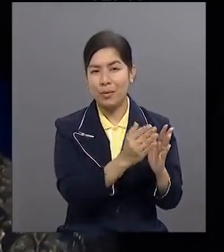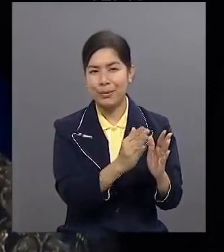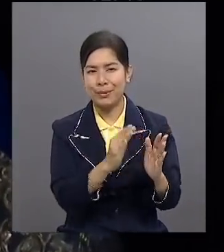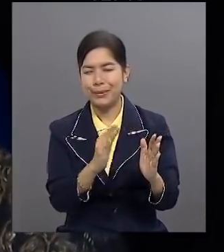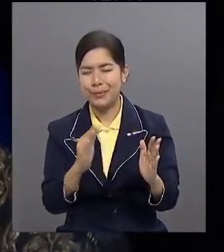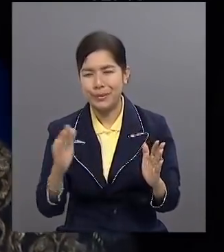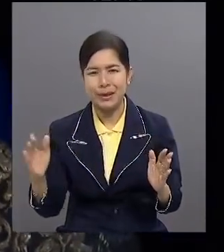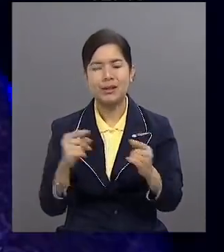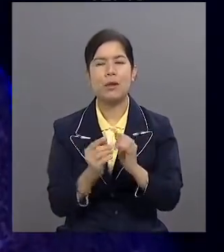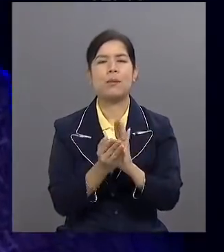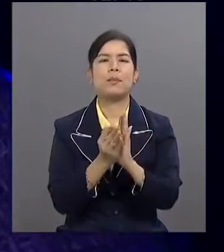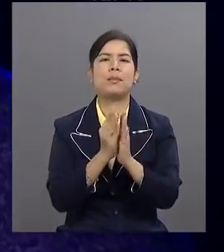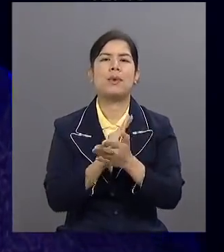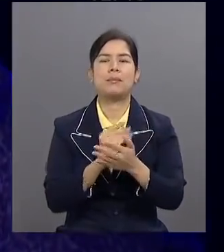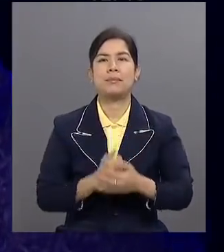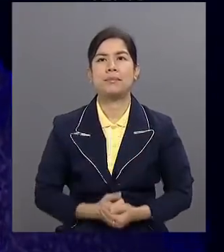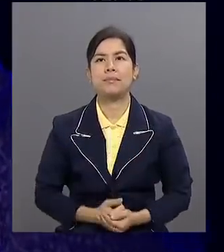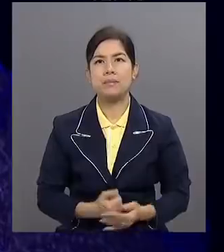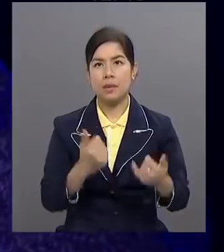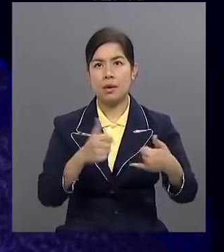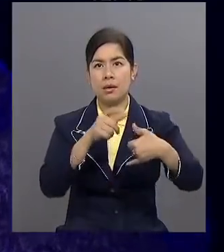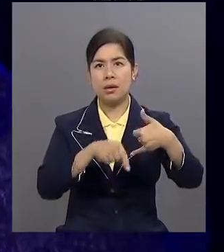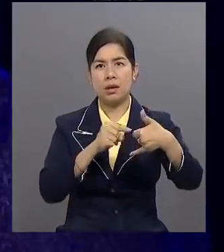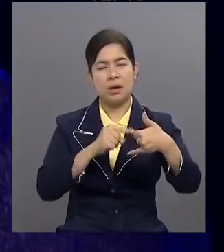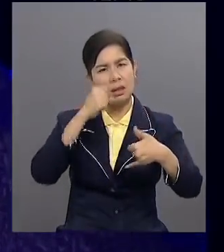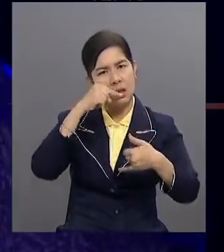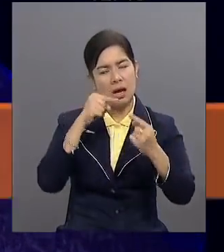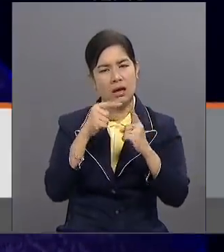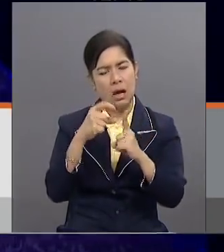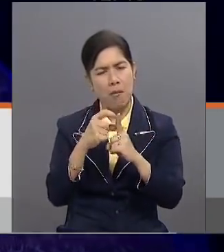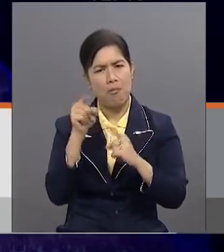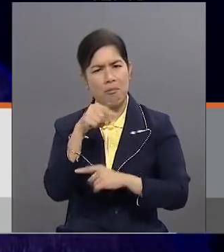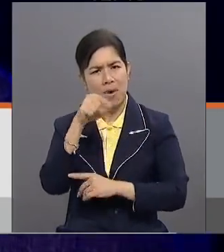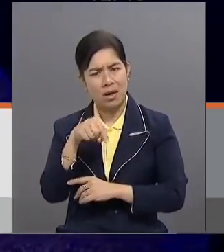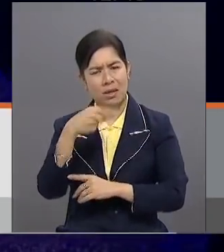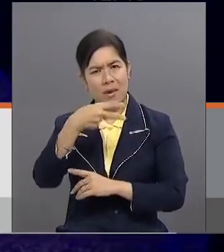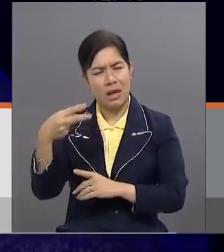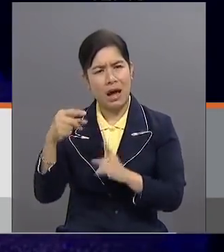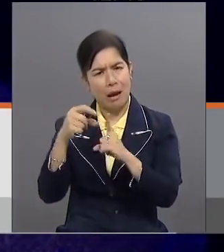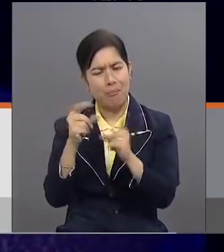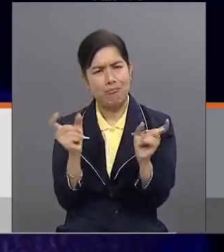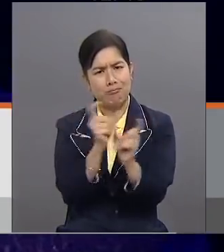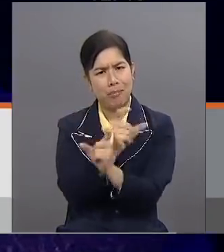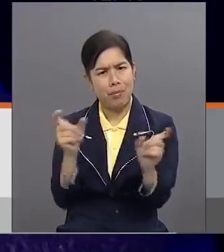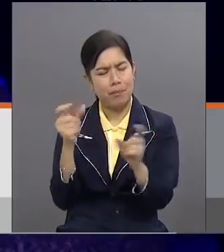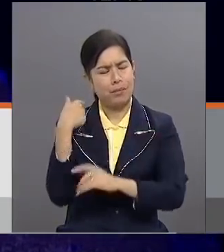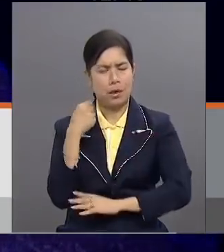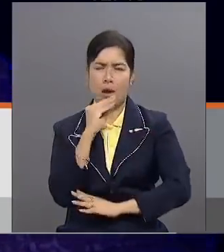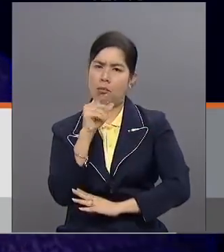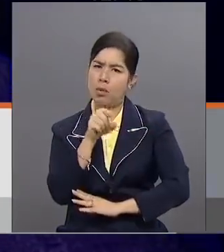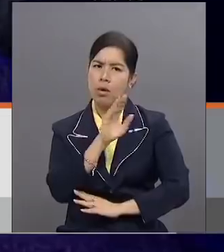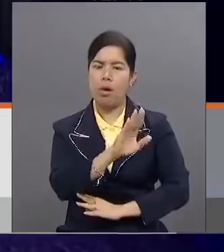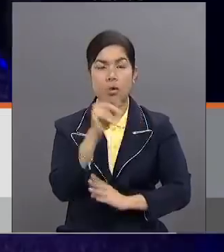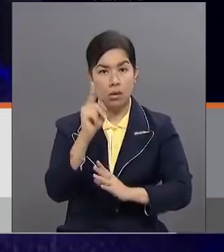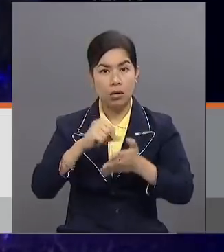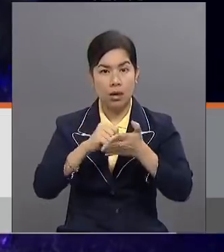ามันก็ไม่ตื่นเต้นละค่ะ บางทีเขาพูดไทยคำฝรั่งคำหนึ่งโดยเฉพาะอย่างยิ่งคำที่แบบว่าเปรียบเปรยนู่นๆอย่างนี้อย่างนี้ต้องม